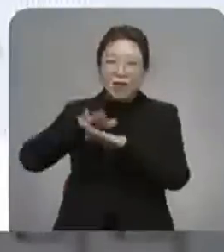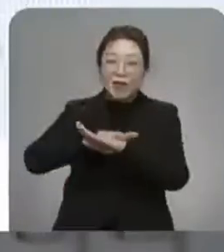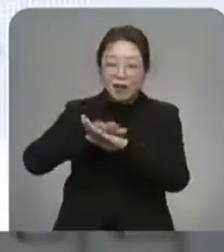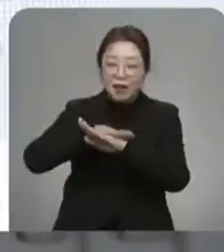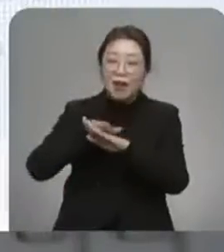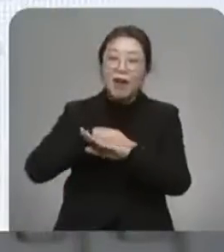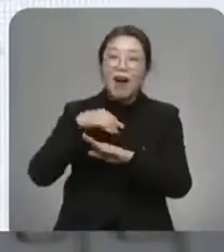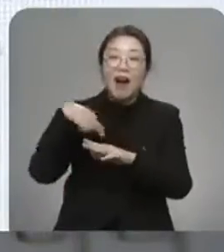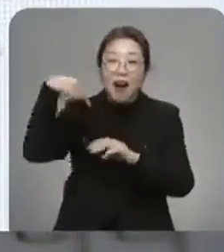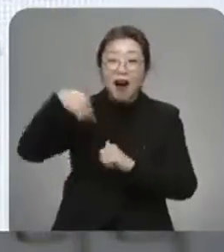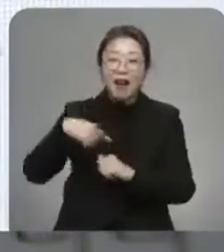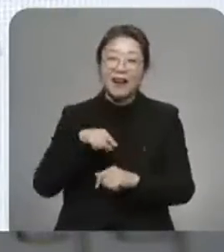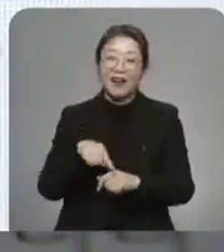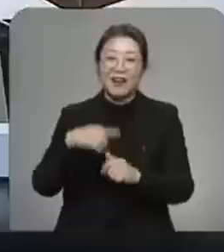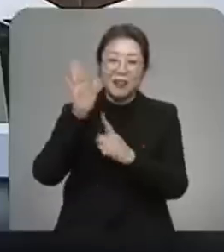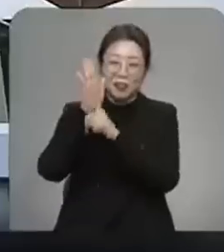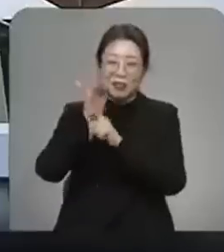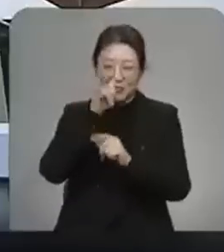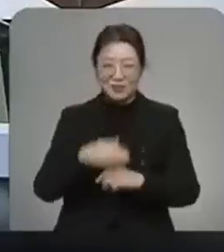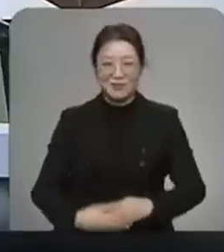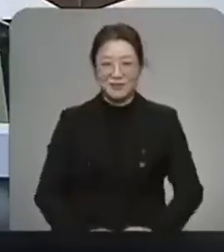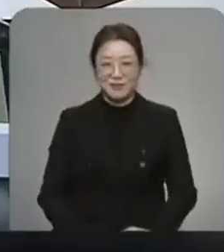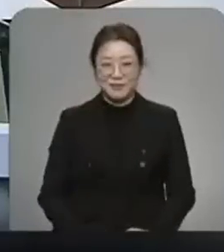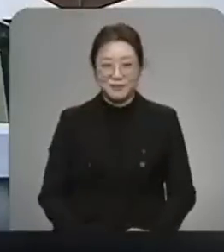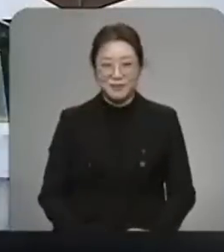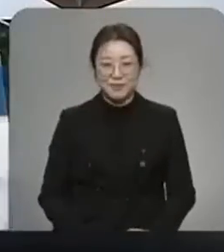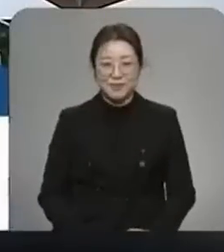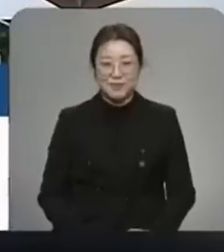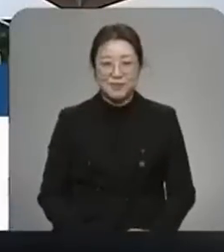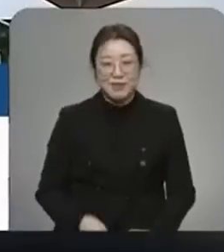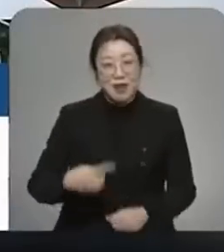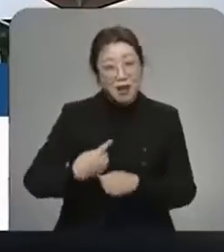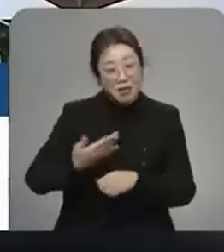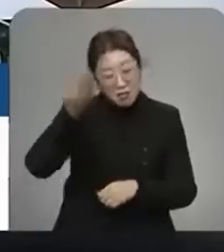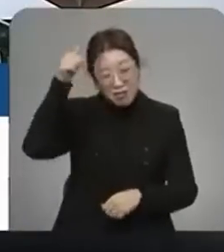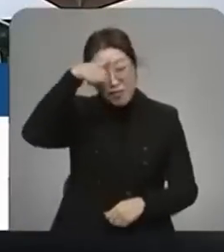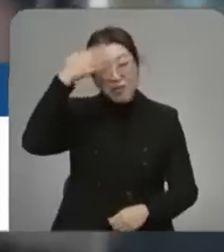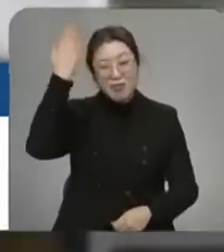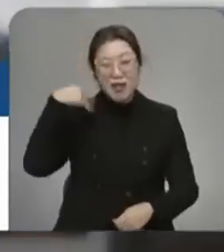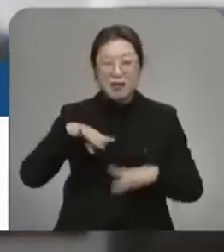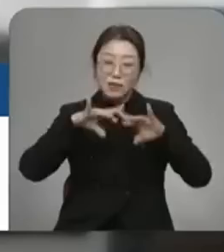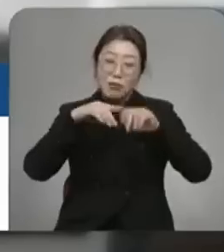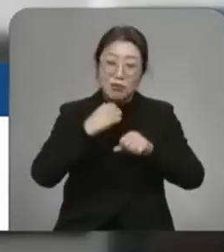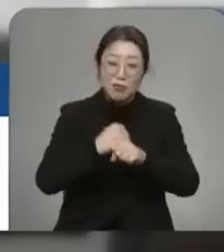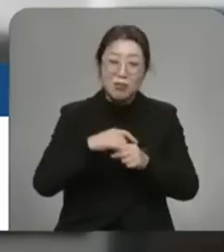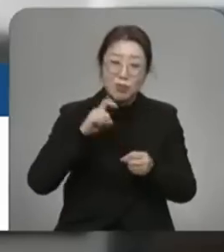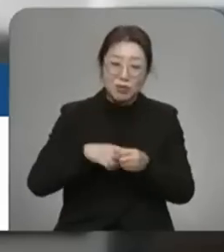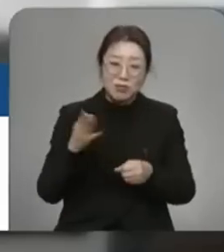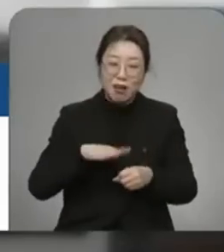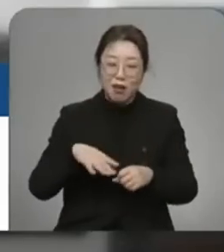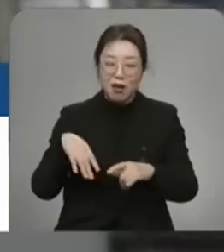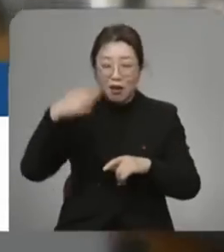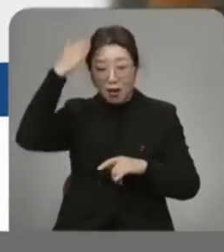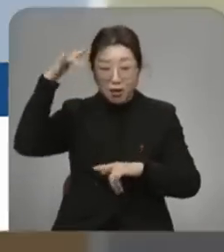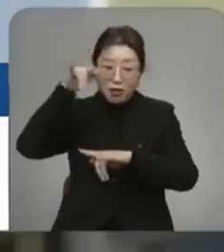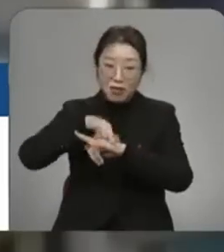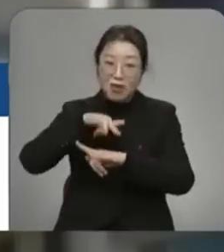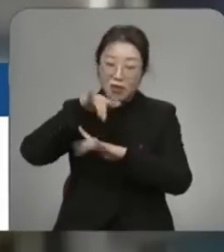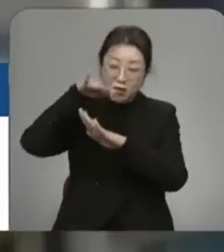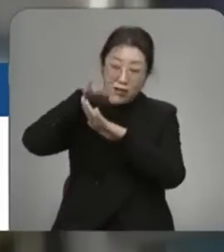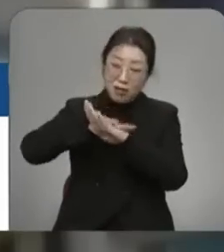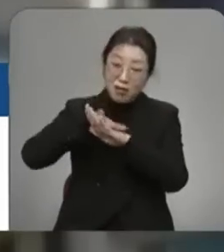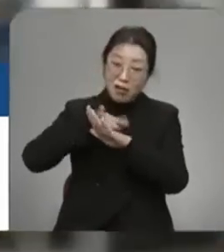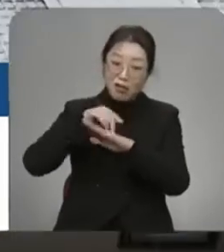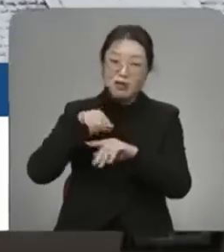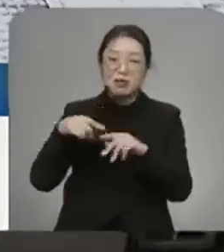설치하라는 광고까지 나오고 있습니다. 옛날에 다들 전기가 전기 생산이 목적이었는데요. 지금은 태양광이 건축 자재처럼